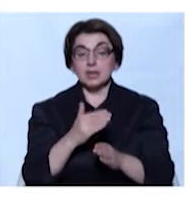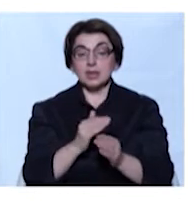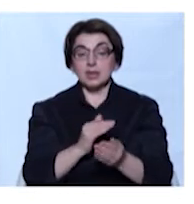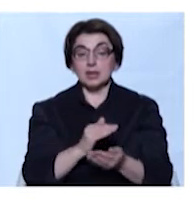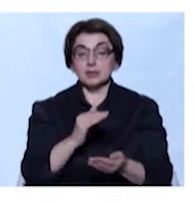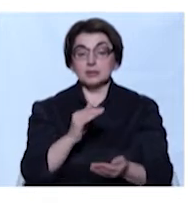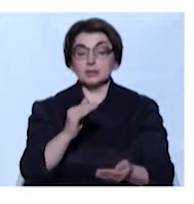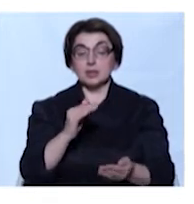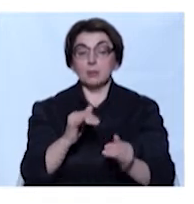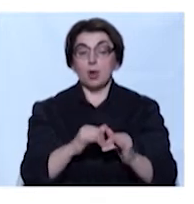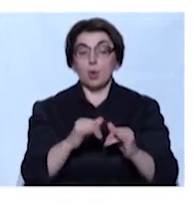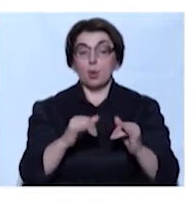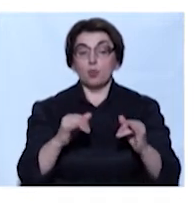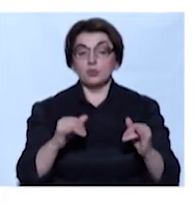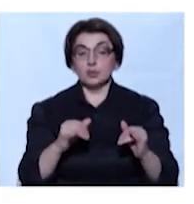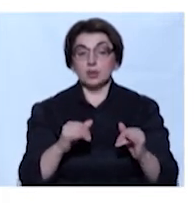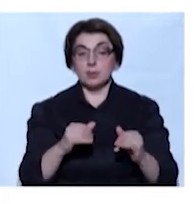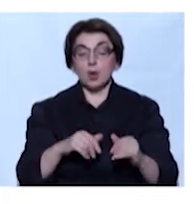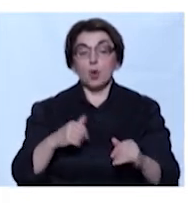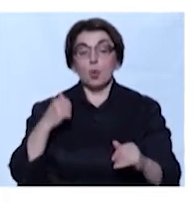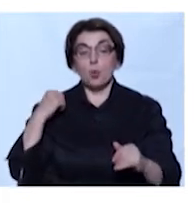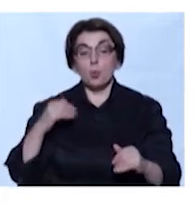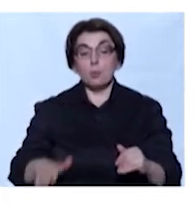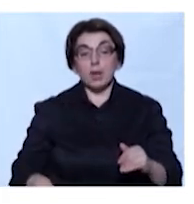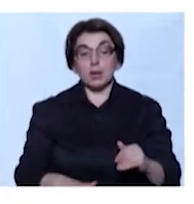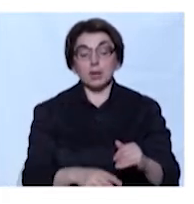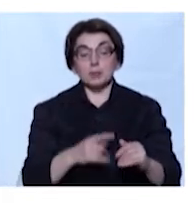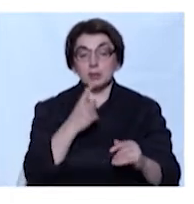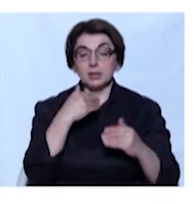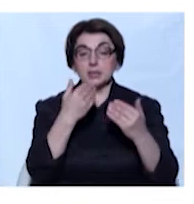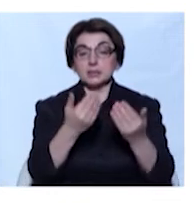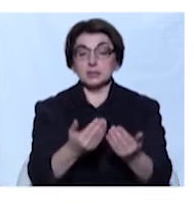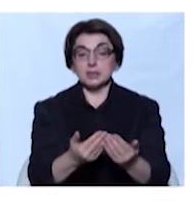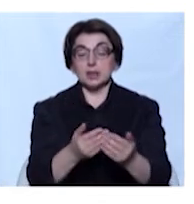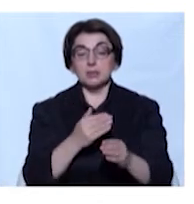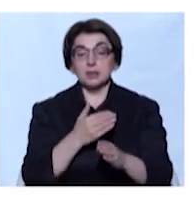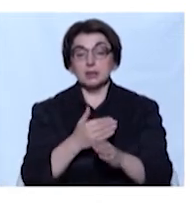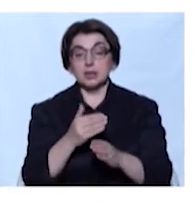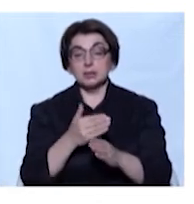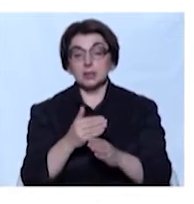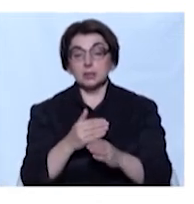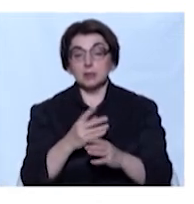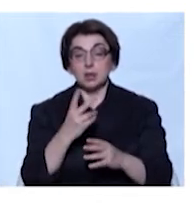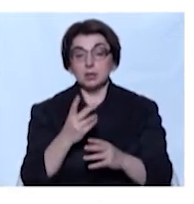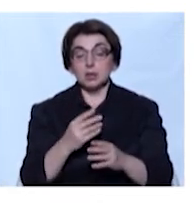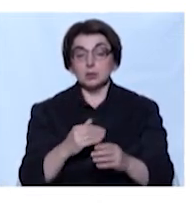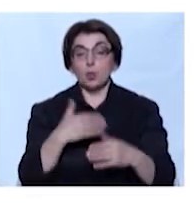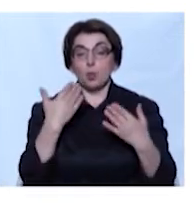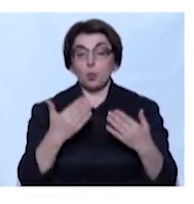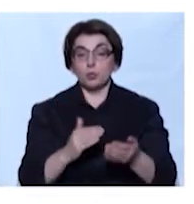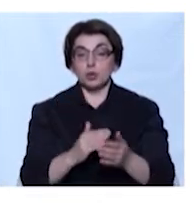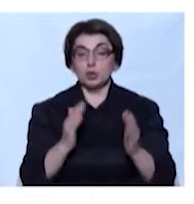იზრდება, უვითარდება მას ჯერ უკანა კიდურები, შემდეგ წინა კიდურები, თანდათან ის ხდება